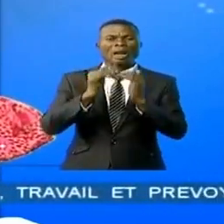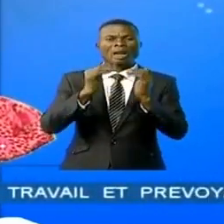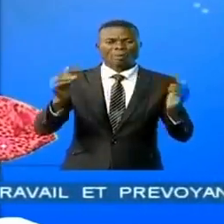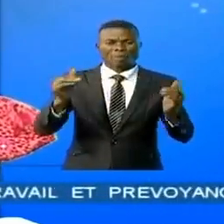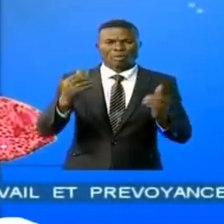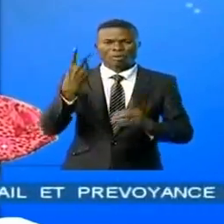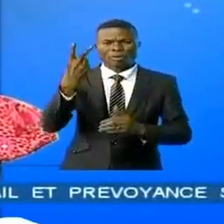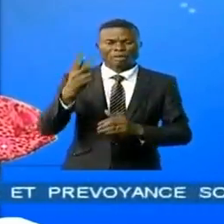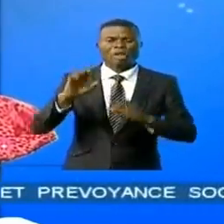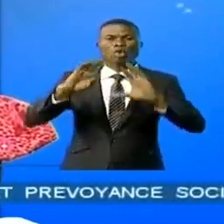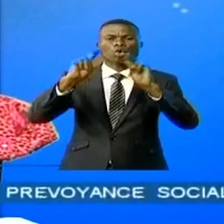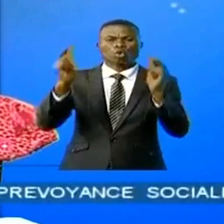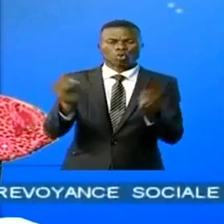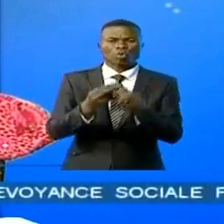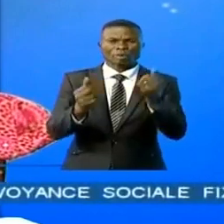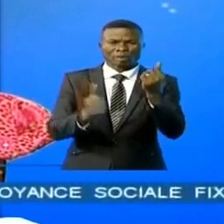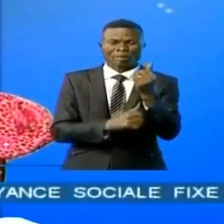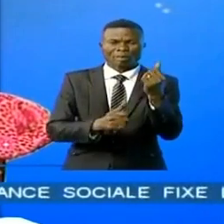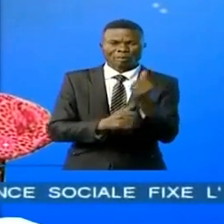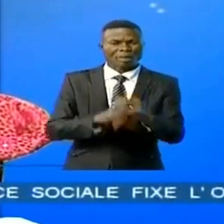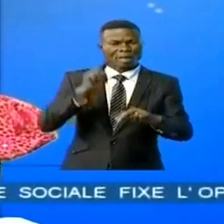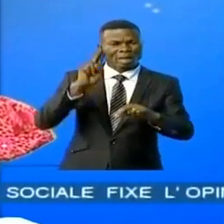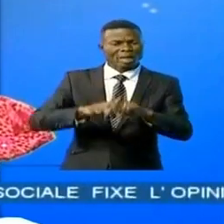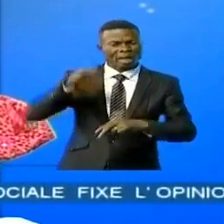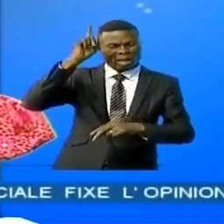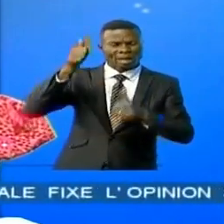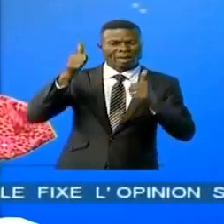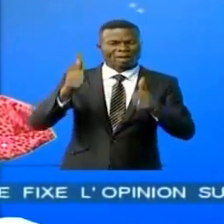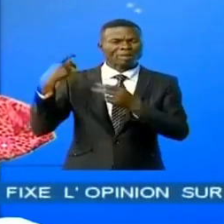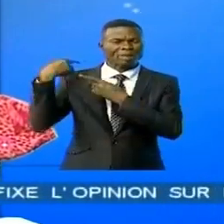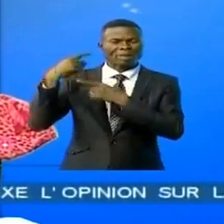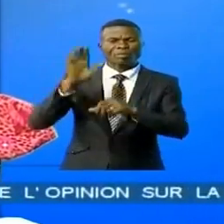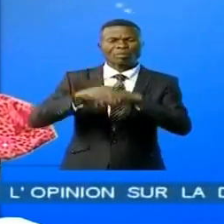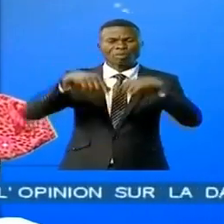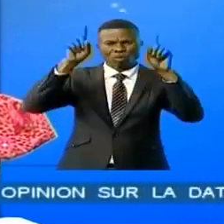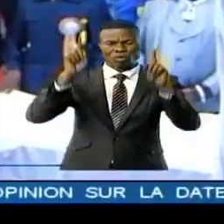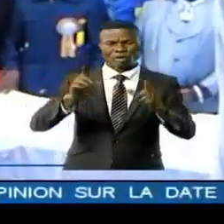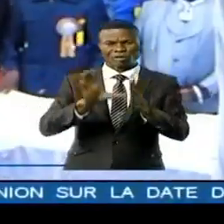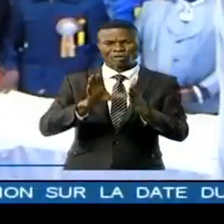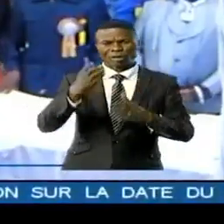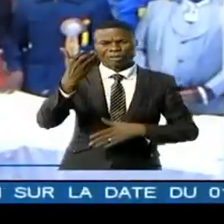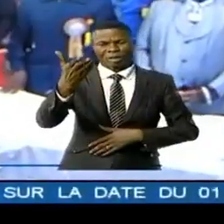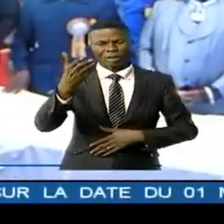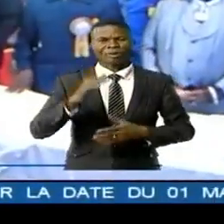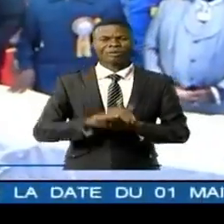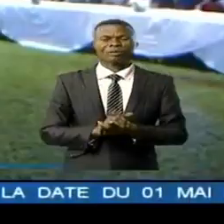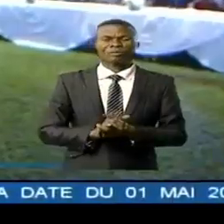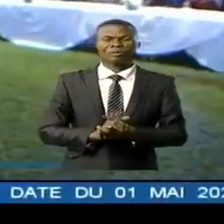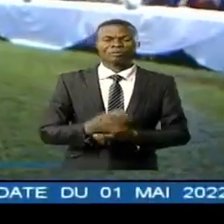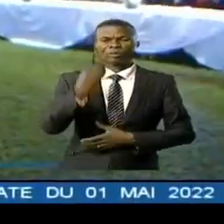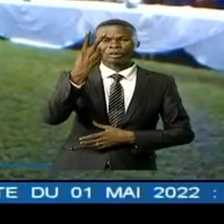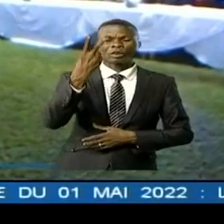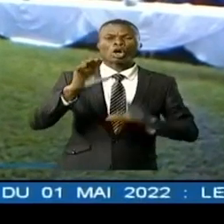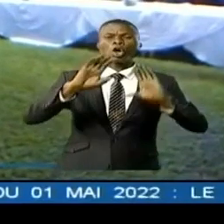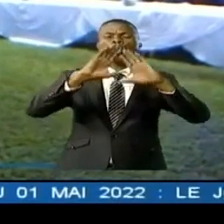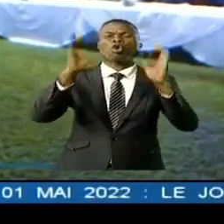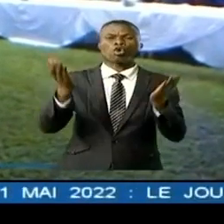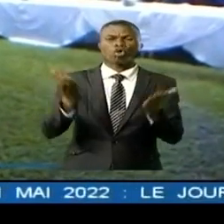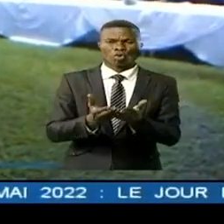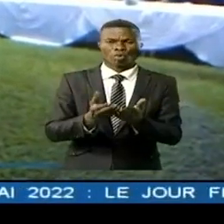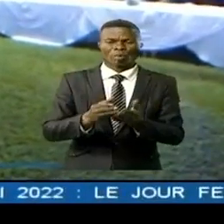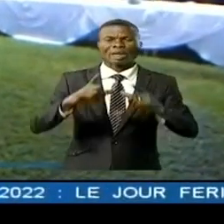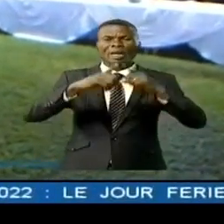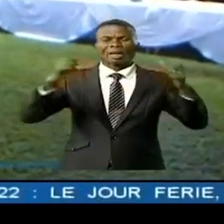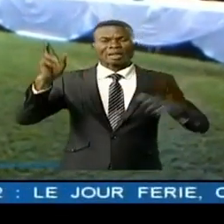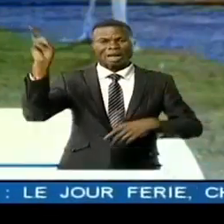les deux communautés qui ont toujours vécu en harmonie depuis plusieurs décennies de communauté du roi katanga